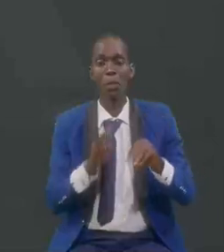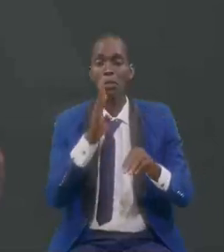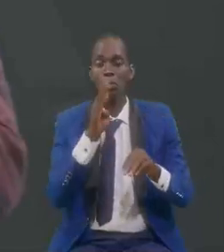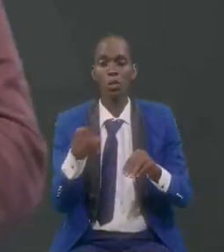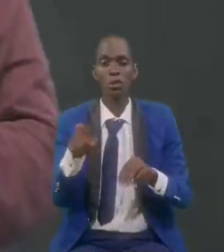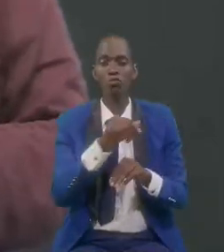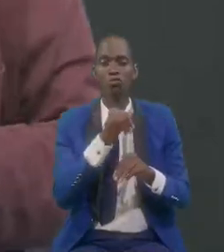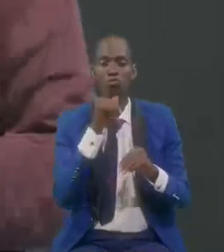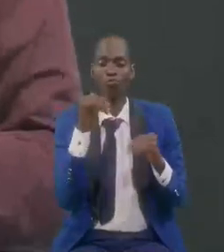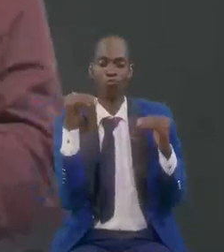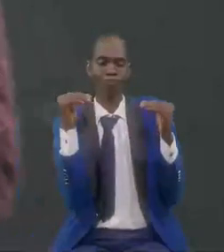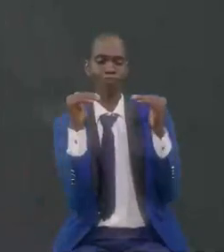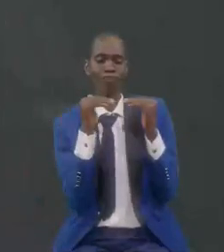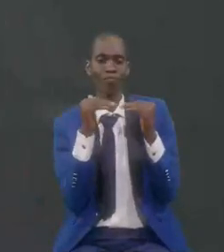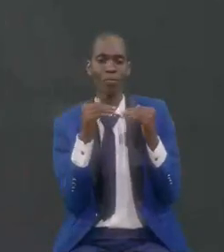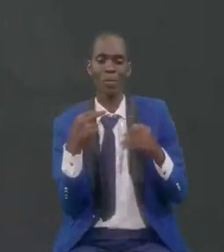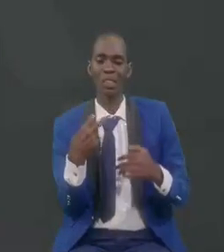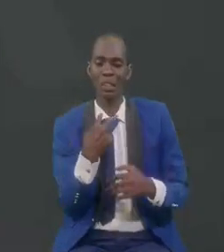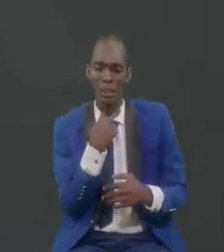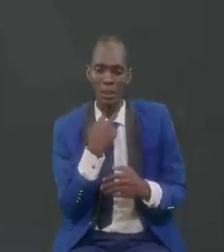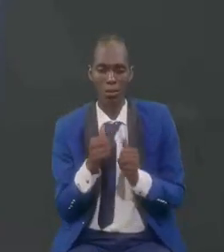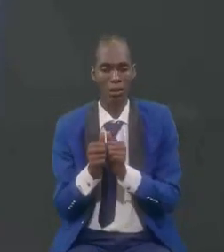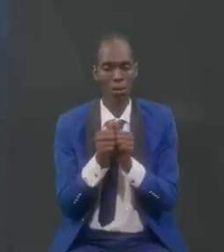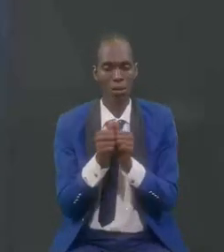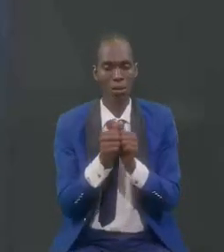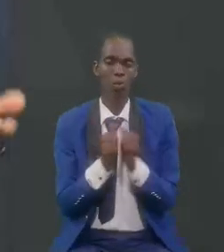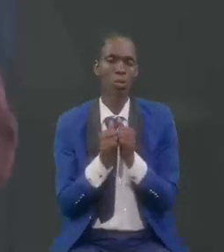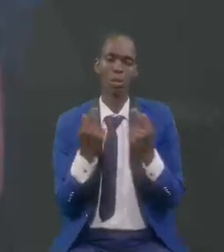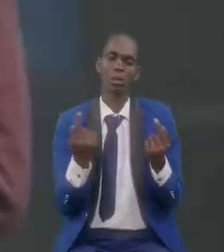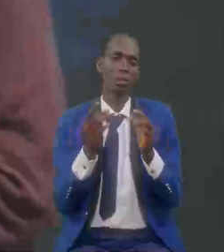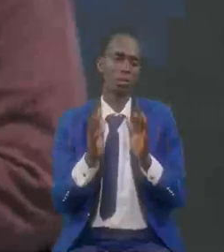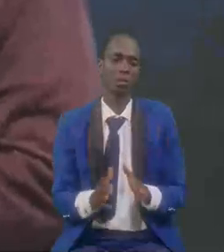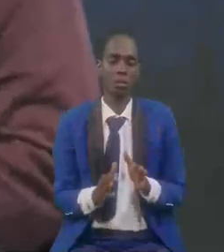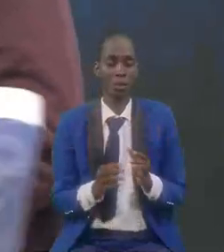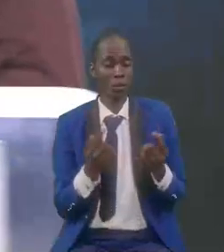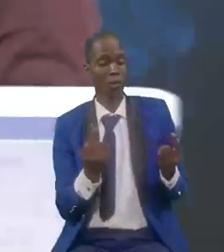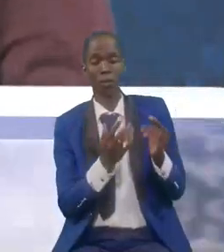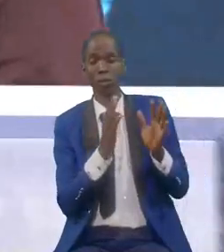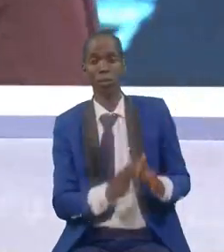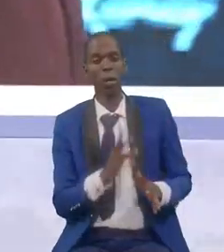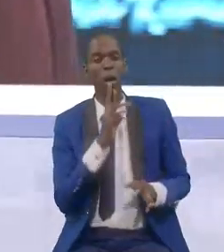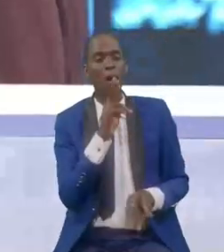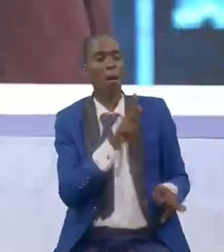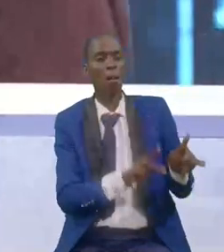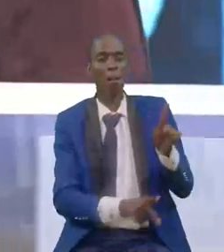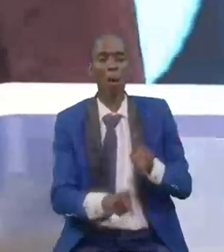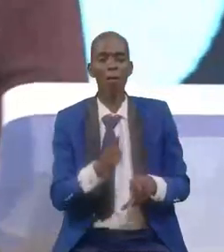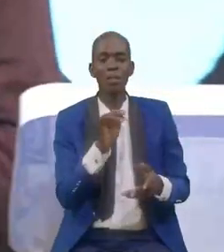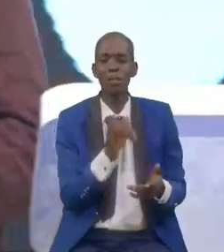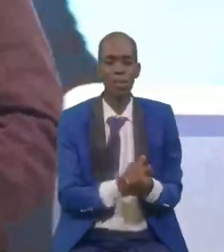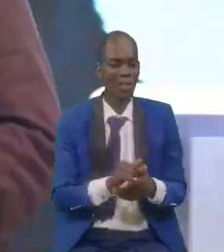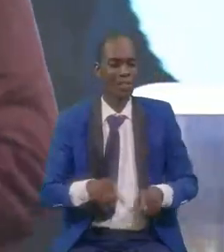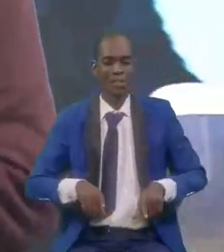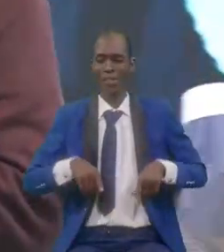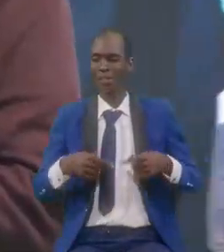14. Ne vous mettez point avec les infidèles sous un joug étranger. Les incroyants sont ceux-là qui